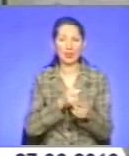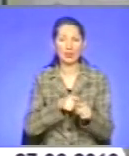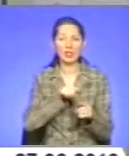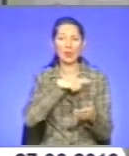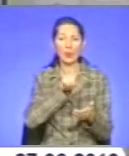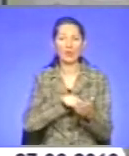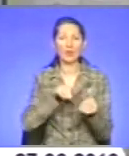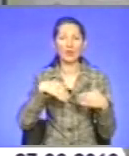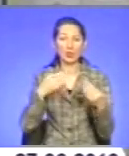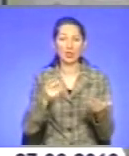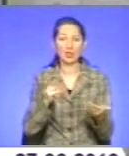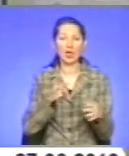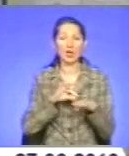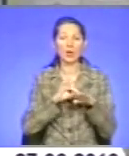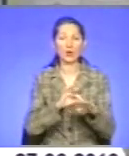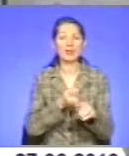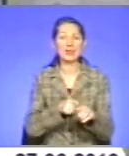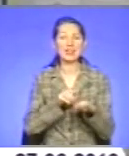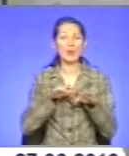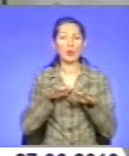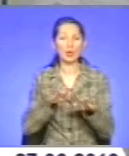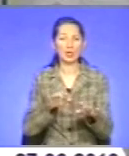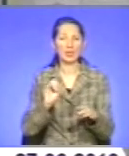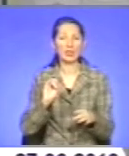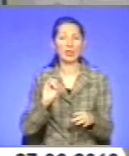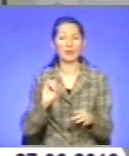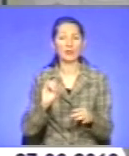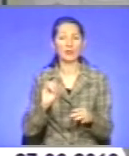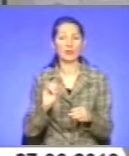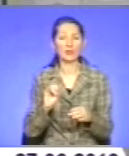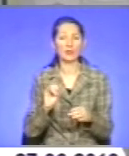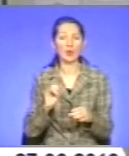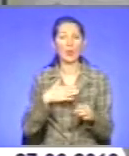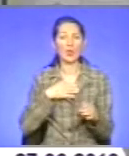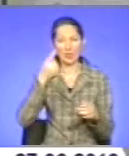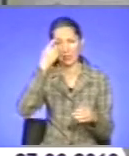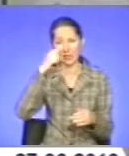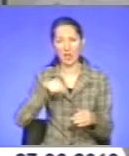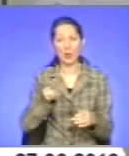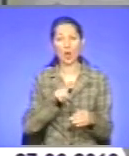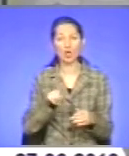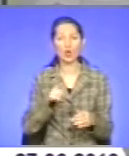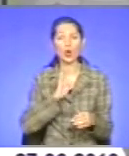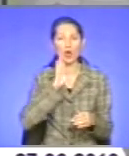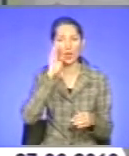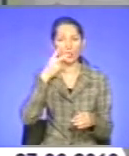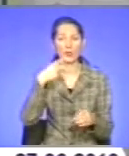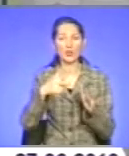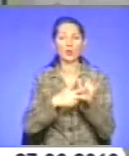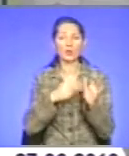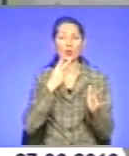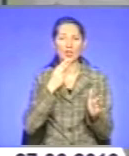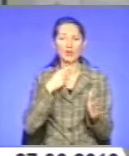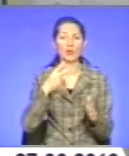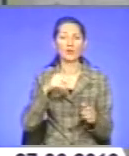як проходив цей процес. І ми знаємо, що ранком 28 червня о 9